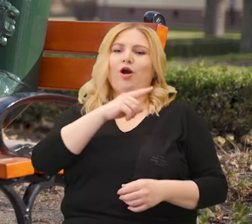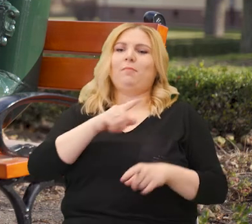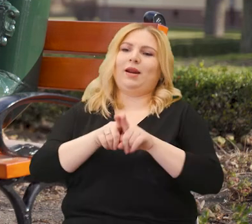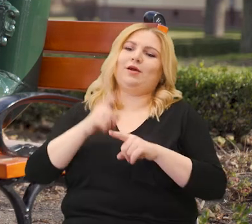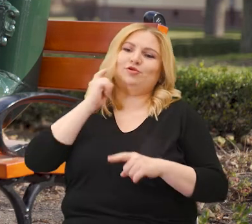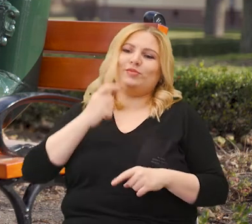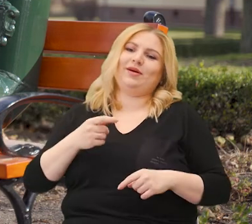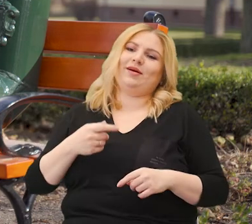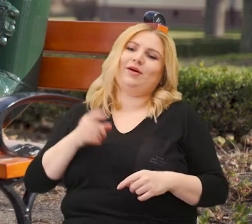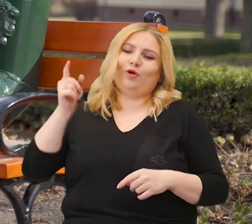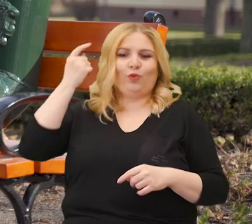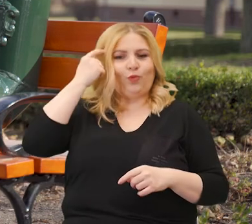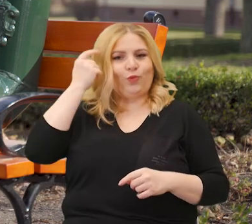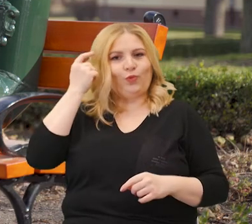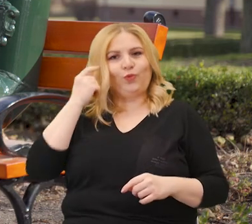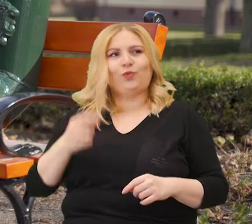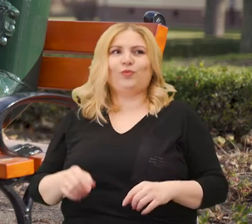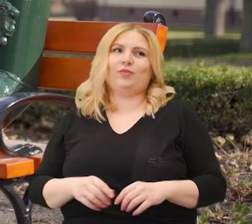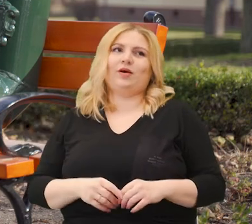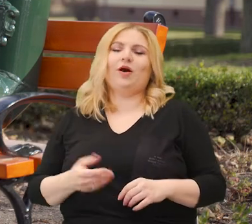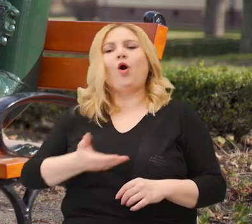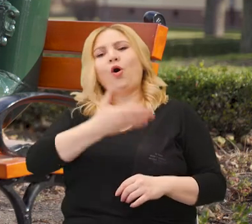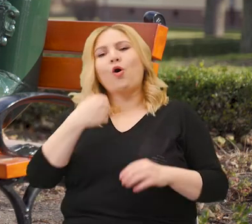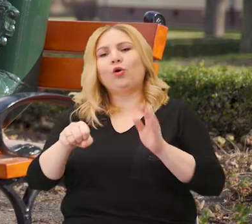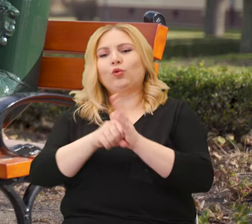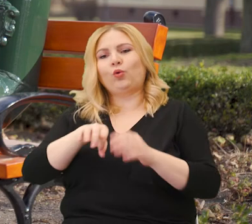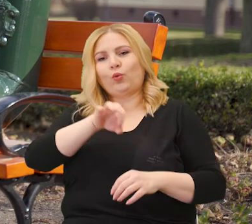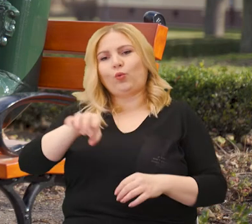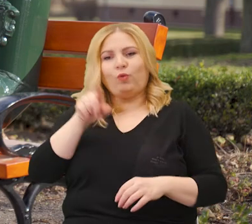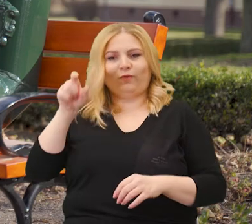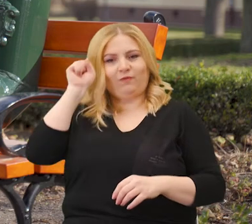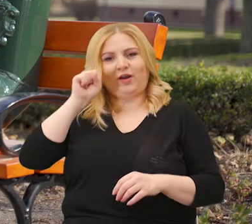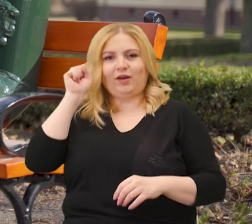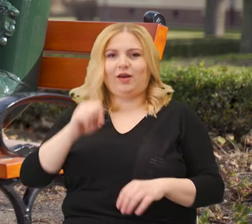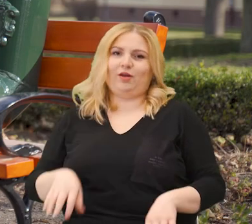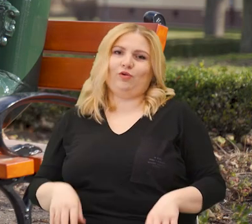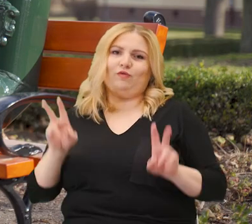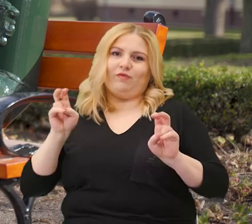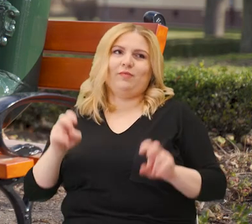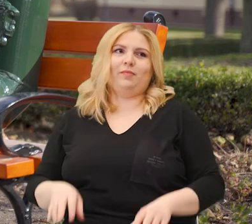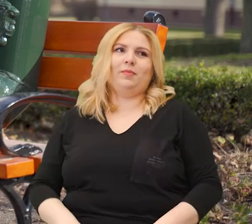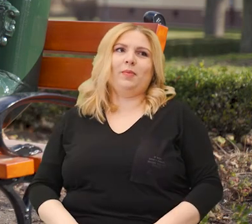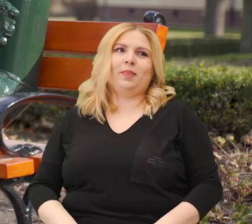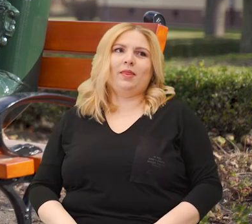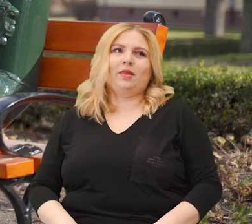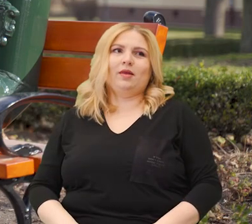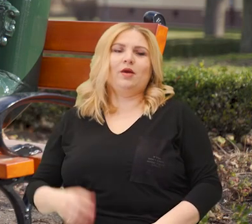ty dziecinna. Urodzi takiego malutkiego dziadziusia w okularkach. Chodź do kuchni, wariatko.